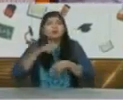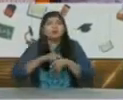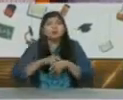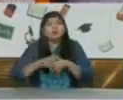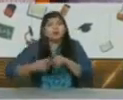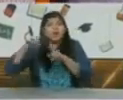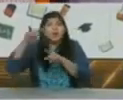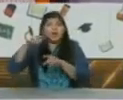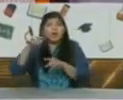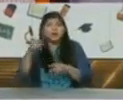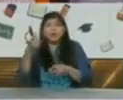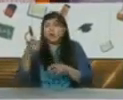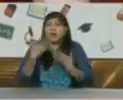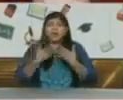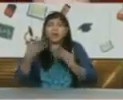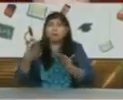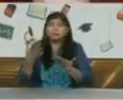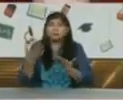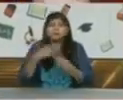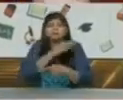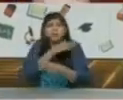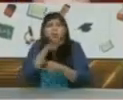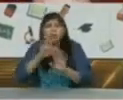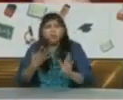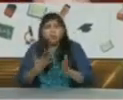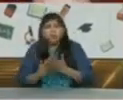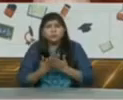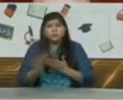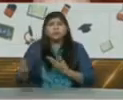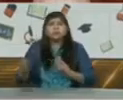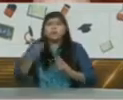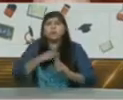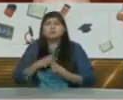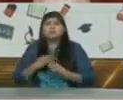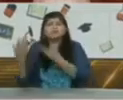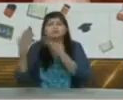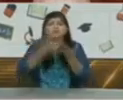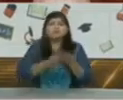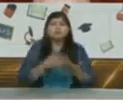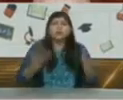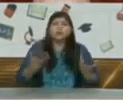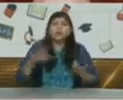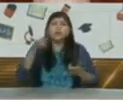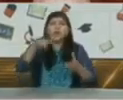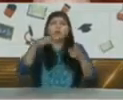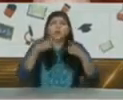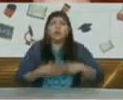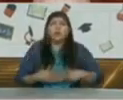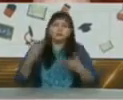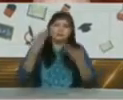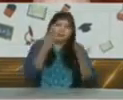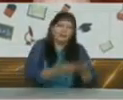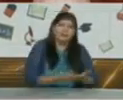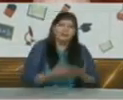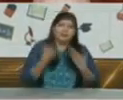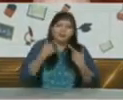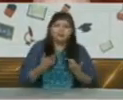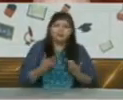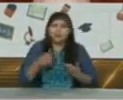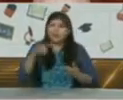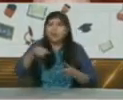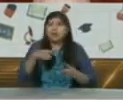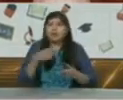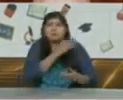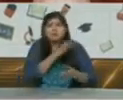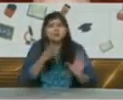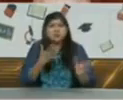गलती आपने नहीं की उसका खामियाजा आपको उठाना पड़ा।